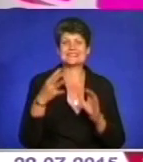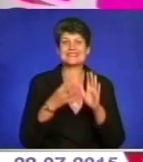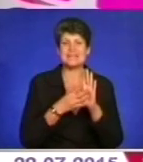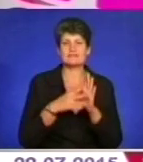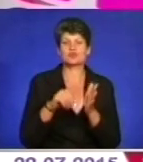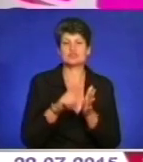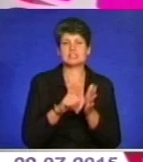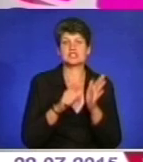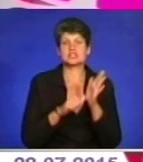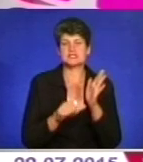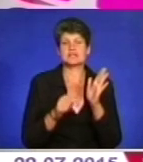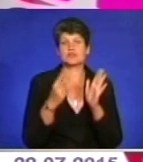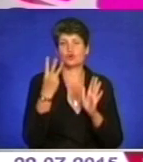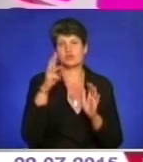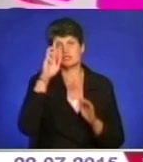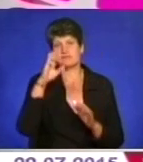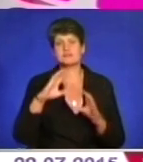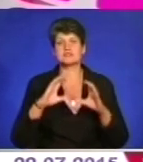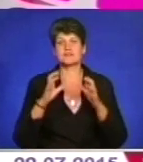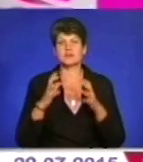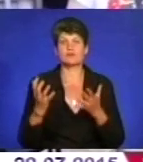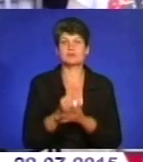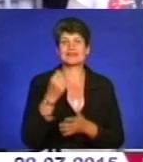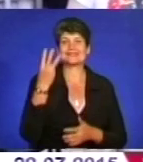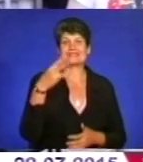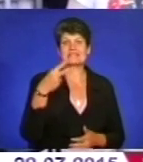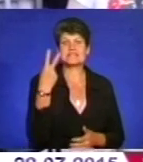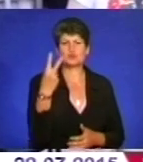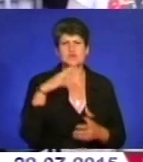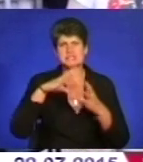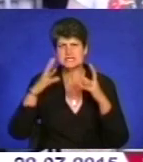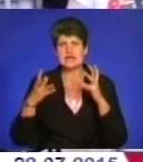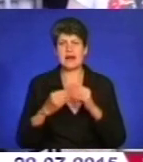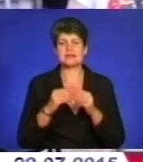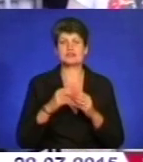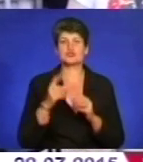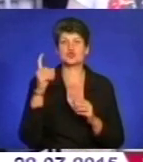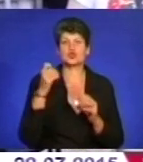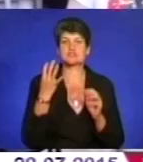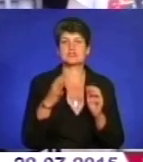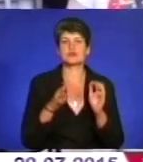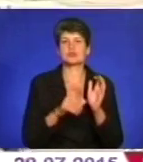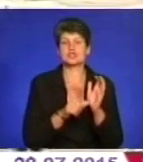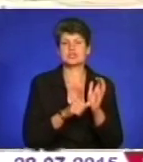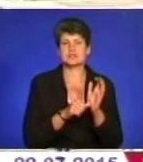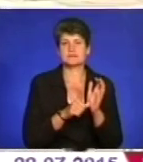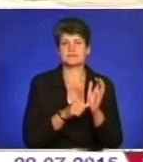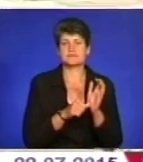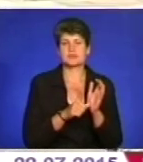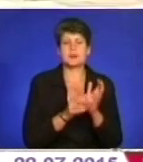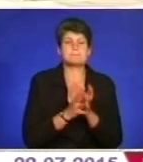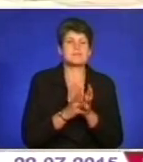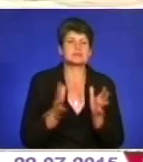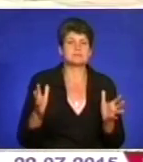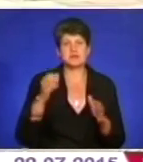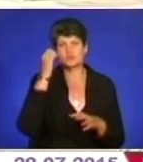із 63 країн світу. Іван Блащак виборов 32-й загальний результат із 146 нагороджених. Безмежно вдячні